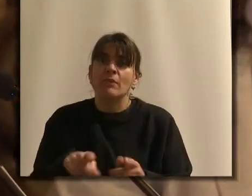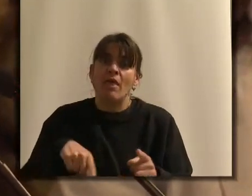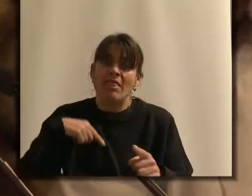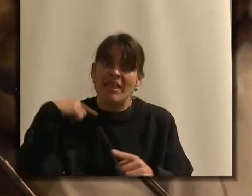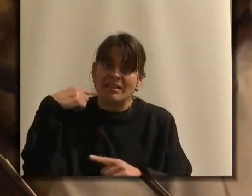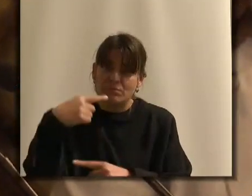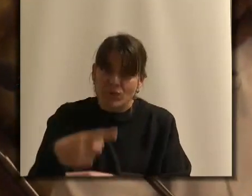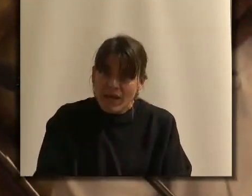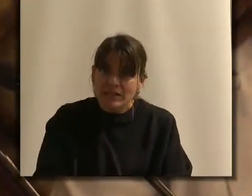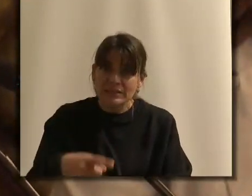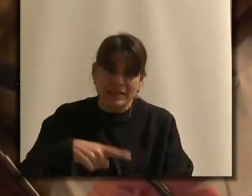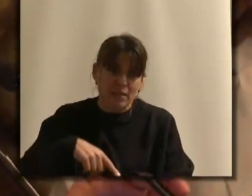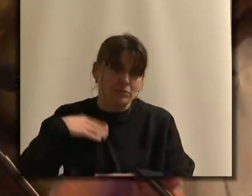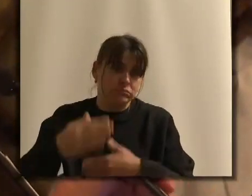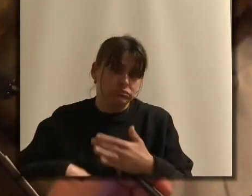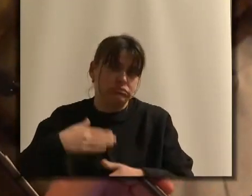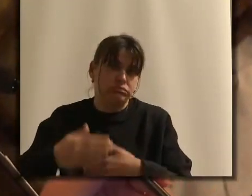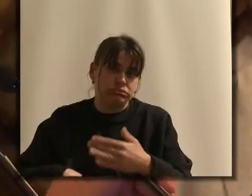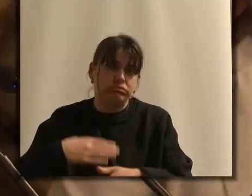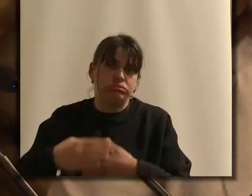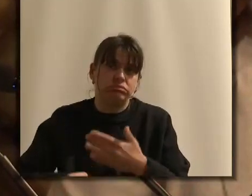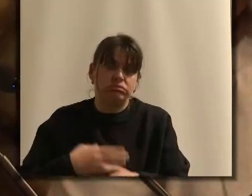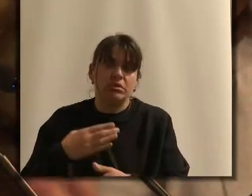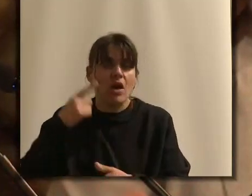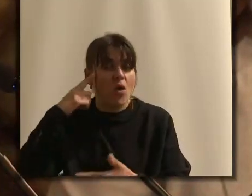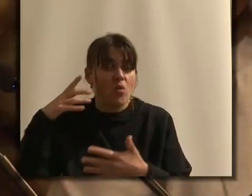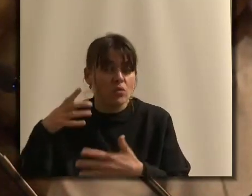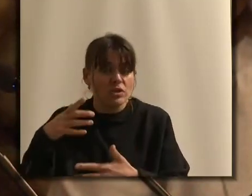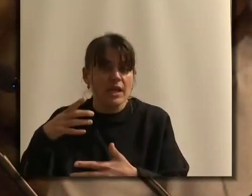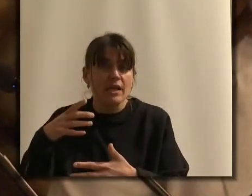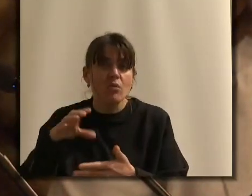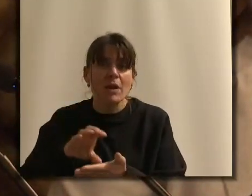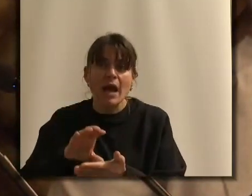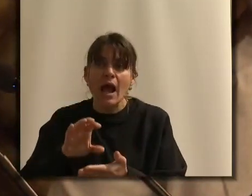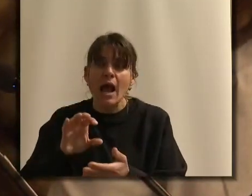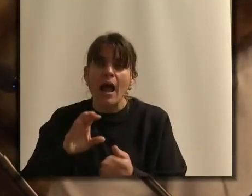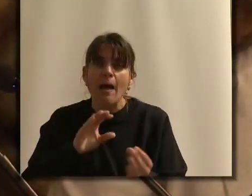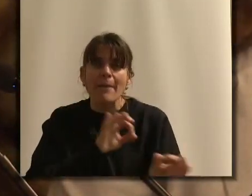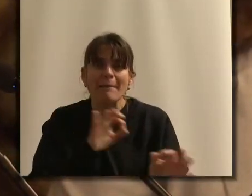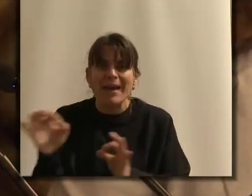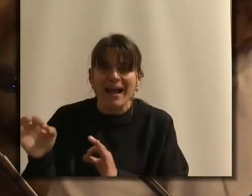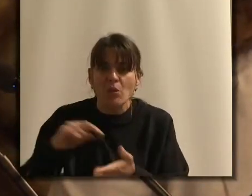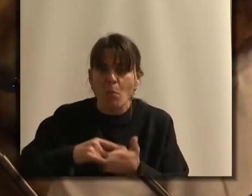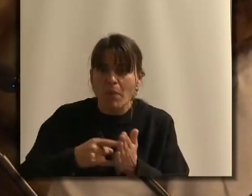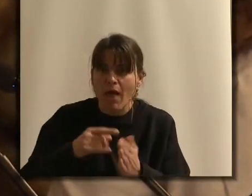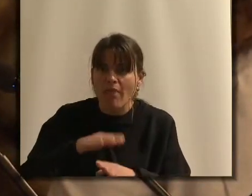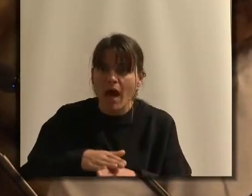Arrel d'aquest temps que ha anat passant, també el Consell Comarcal ha elaborat un pla de camins de totes les